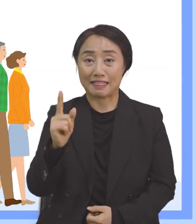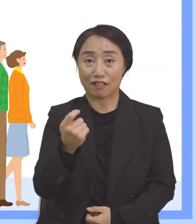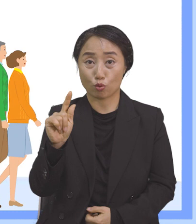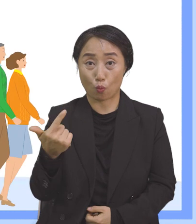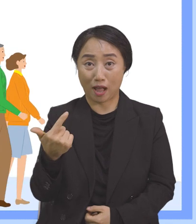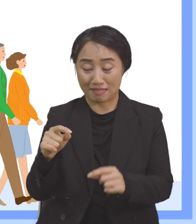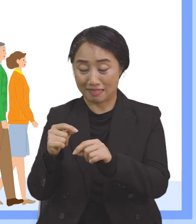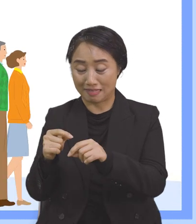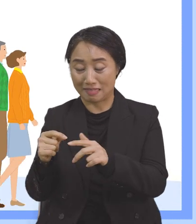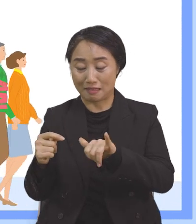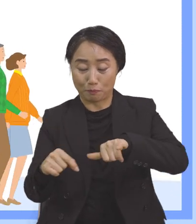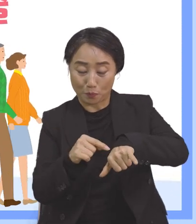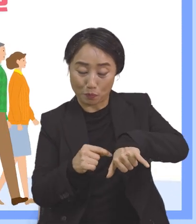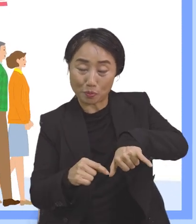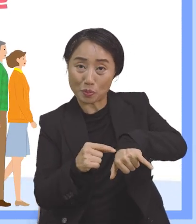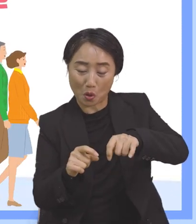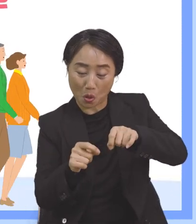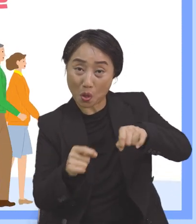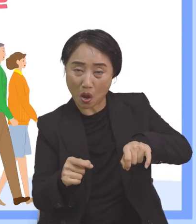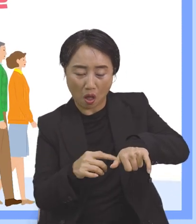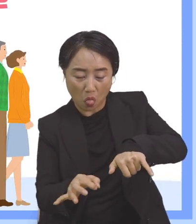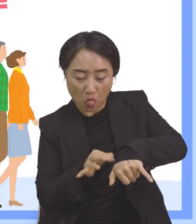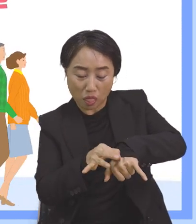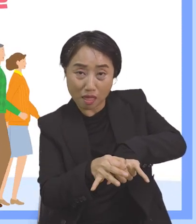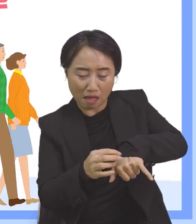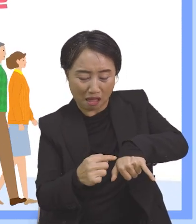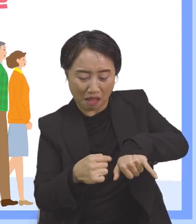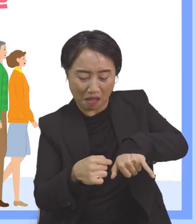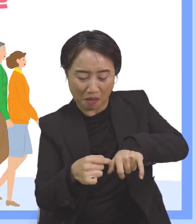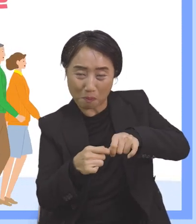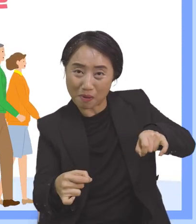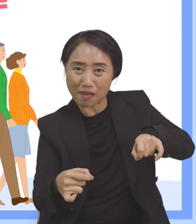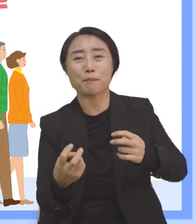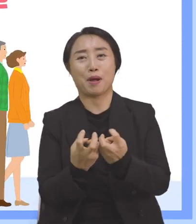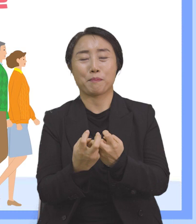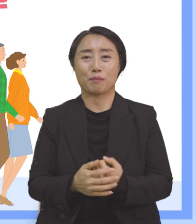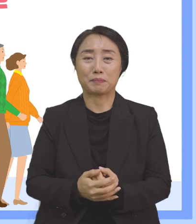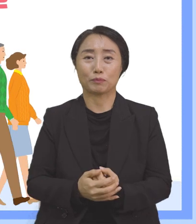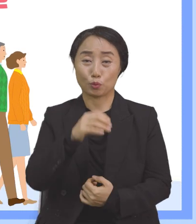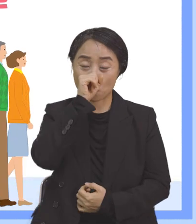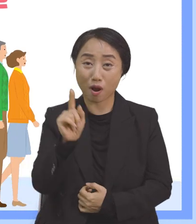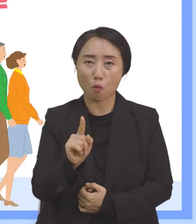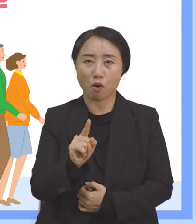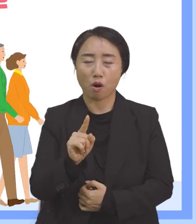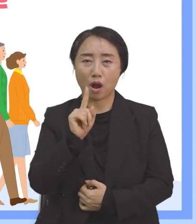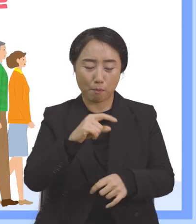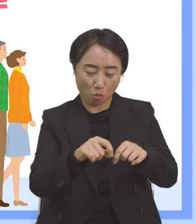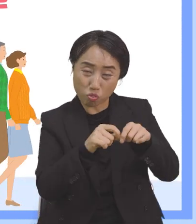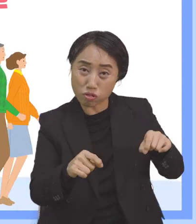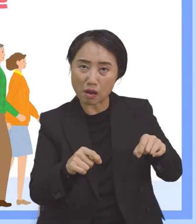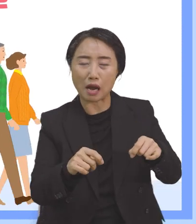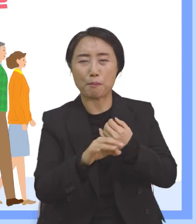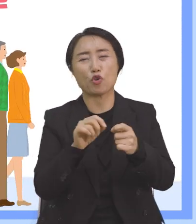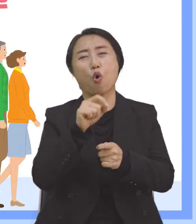다음은 난관 결찰술입니다. 난자가 지나는 길을 밴드로 묶는 시술입니다. 장점은 한 번